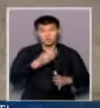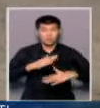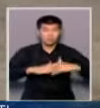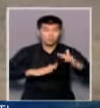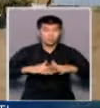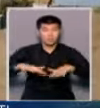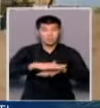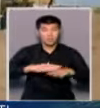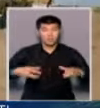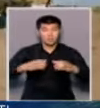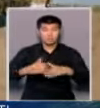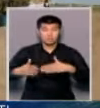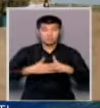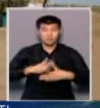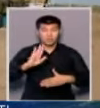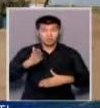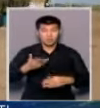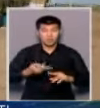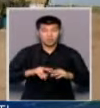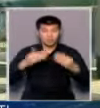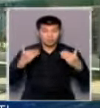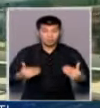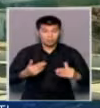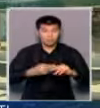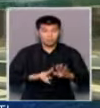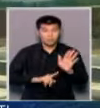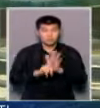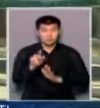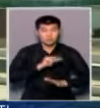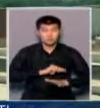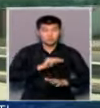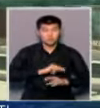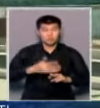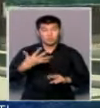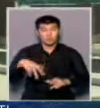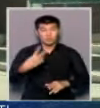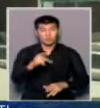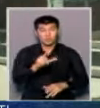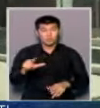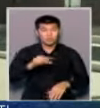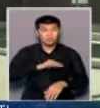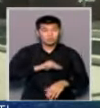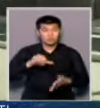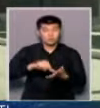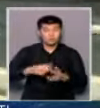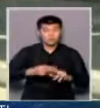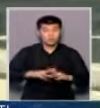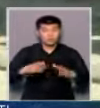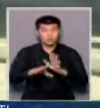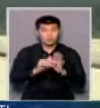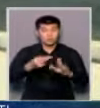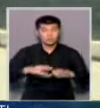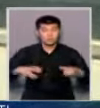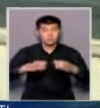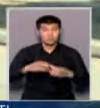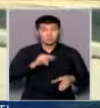бастама халық пен билікті жақындатады деп отыр. Бүгінде үгіт-насихат жұмыстарын 52 кандидат жүргізіп жатыр. Ал өңірде сайлау алды